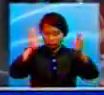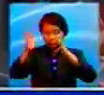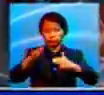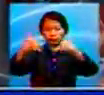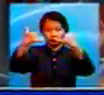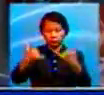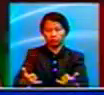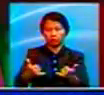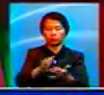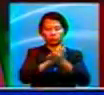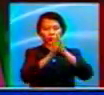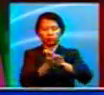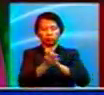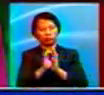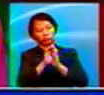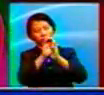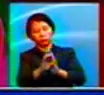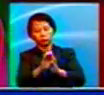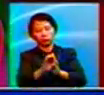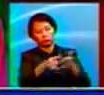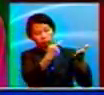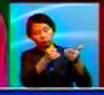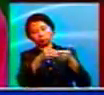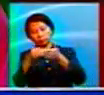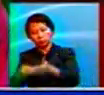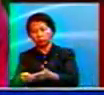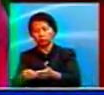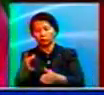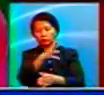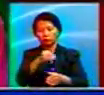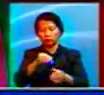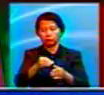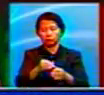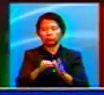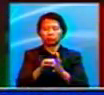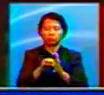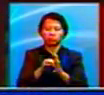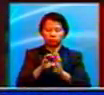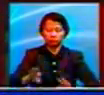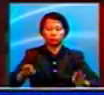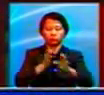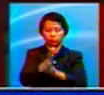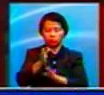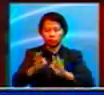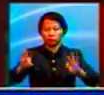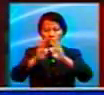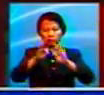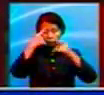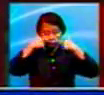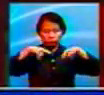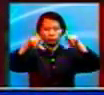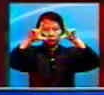kini menjadi model peneraju dan pelopor utama dalam agenda